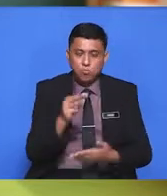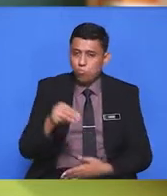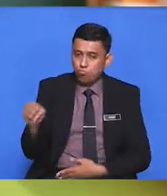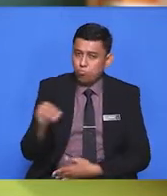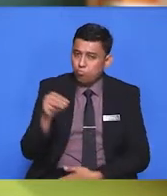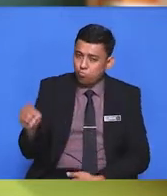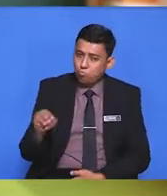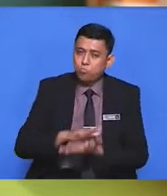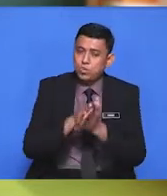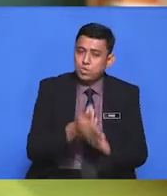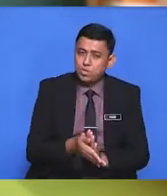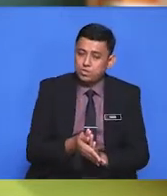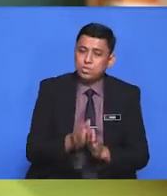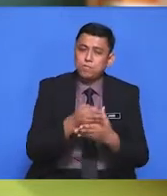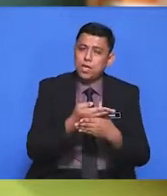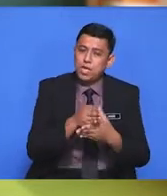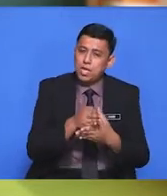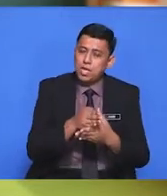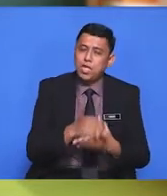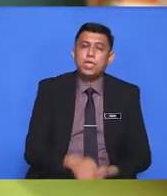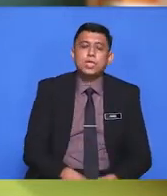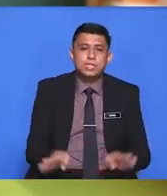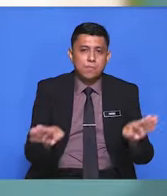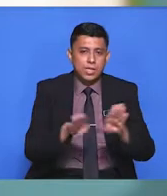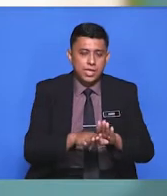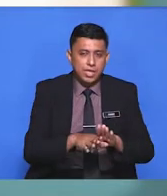murid-murid jadikan sebagai panduan.